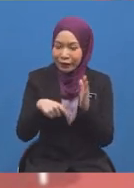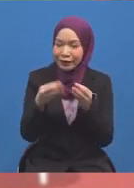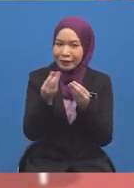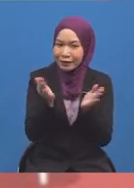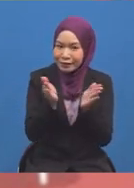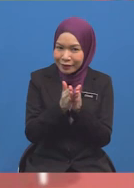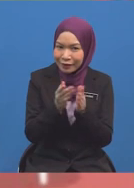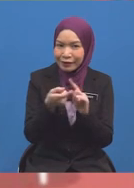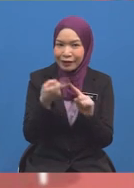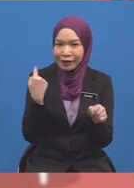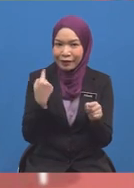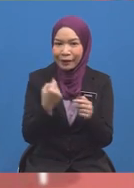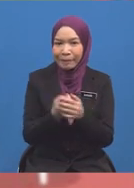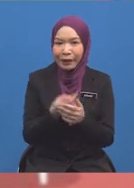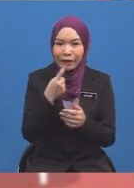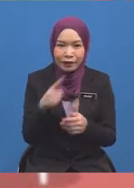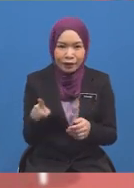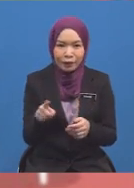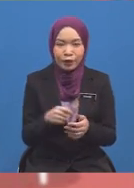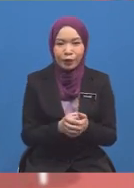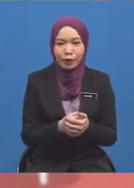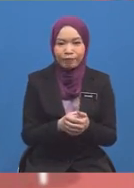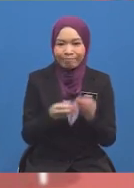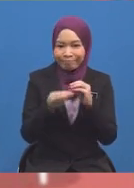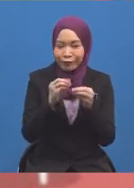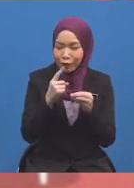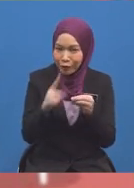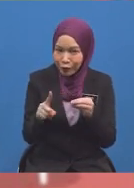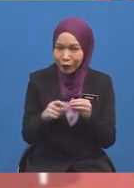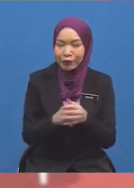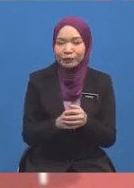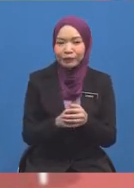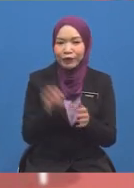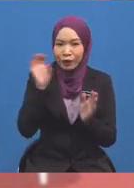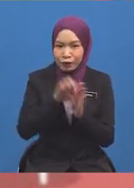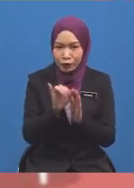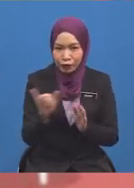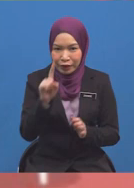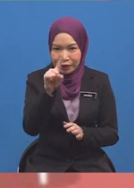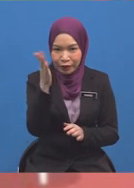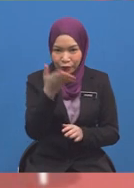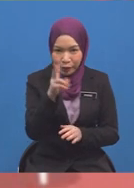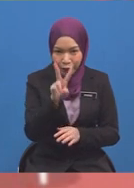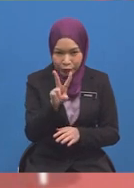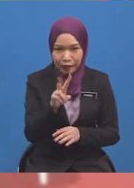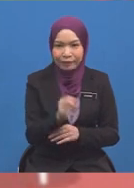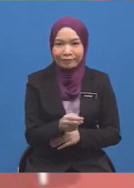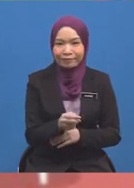sebagai itu nunggu pecahan wajah adalah seperti 1/2